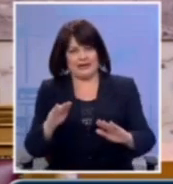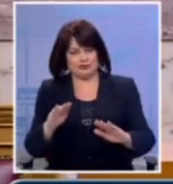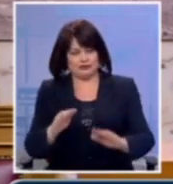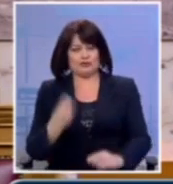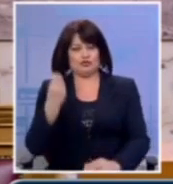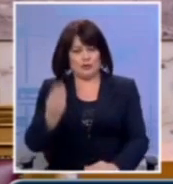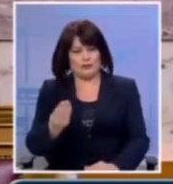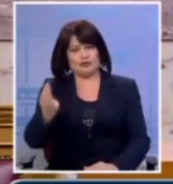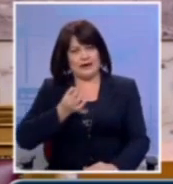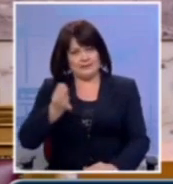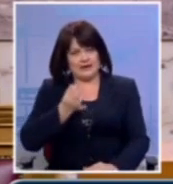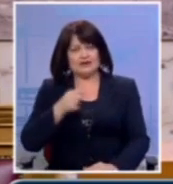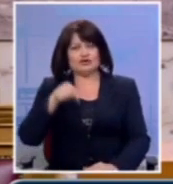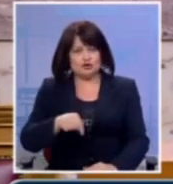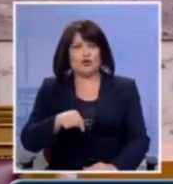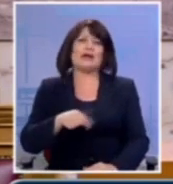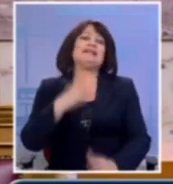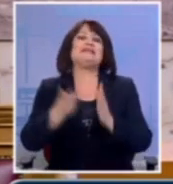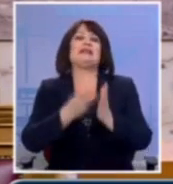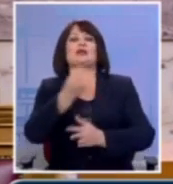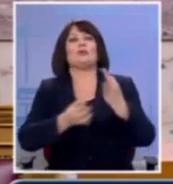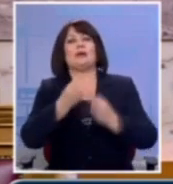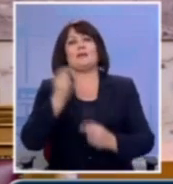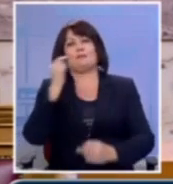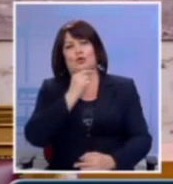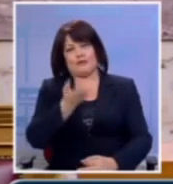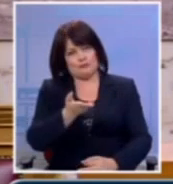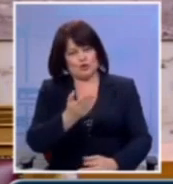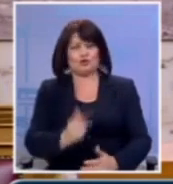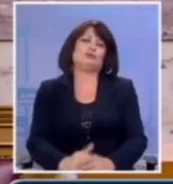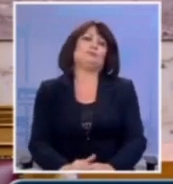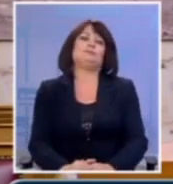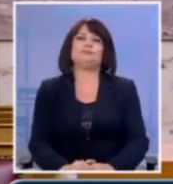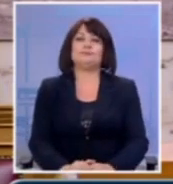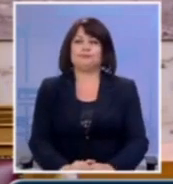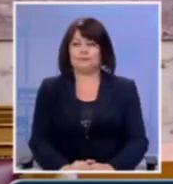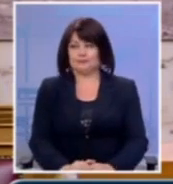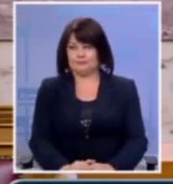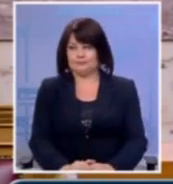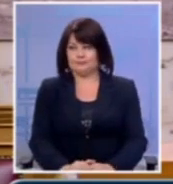σας έδωσα το λόγο. Το λόγο έχει για την τριτολογία του ο Πρωθυπουργός κύριος Αλέξης Τσίπρας.